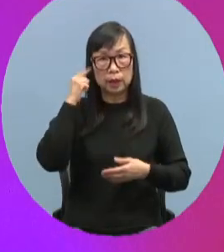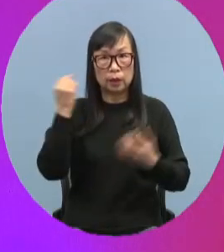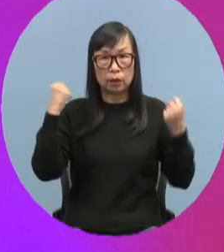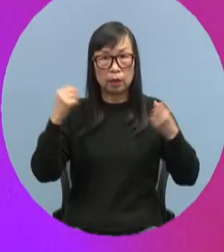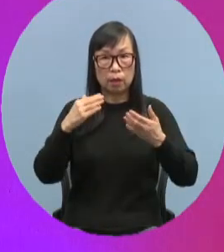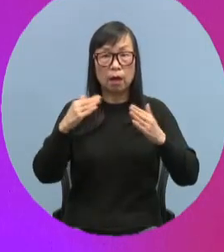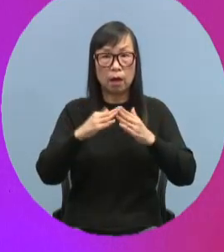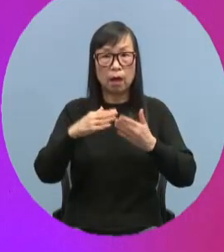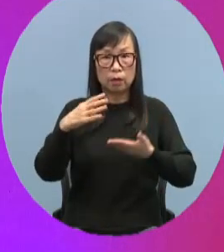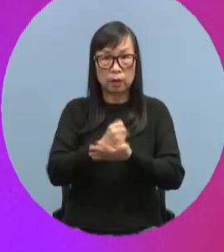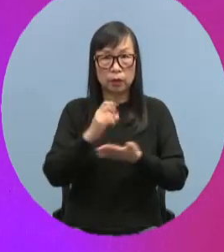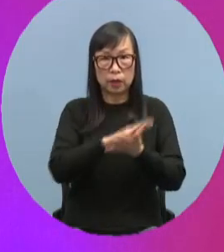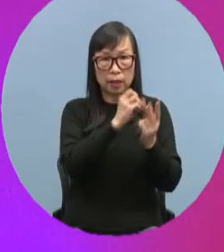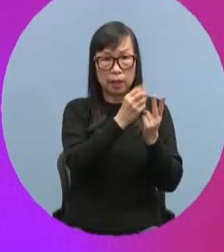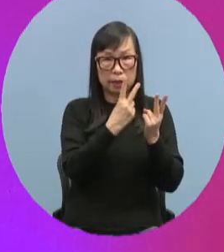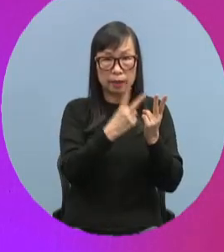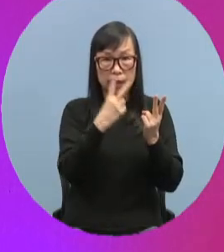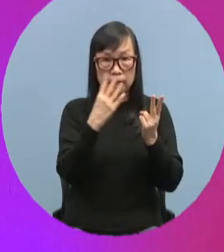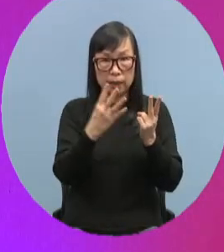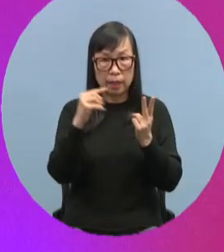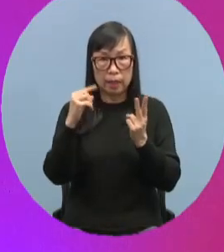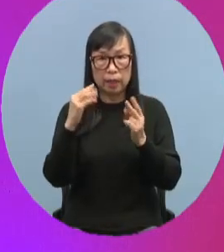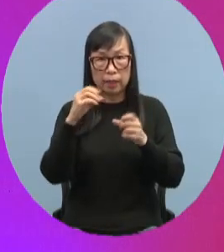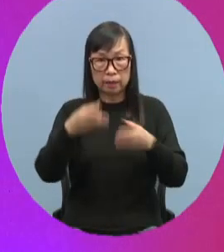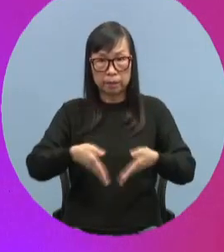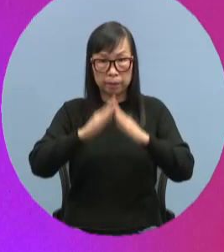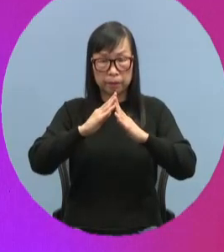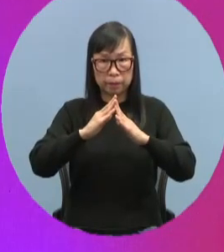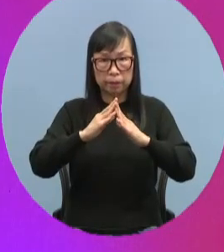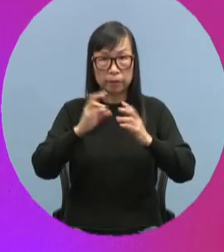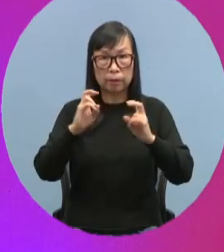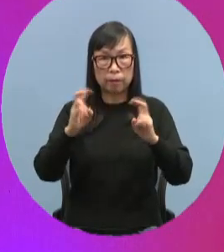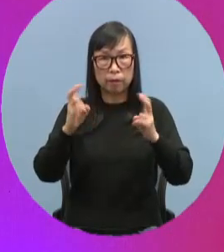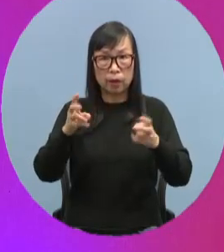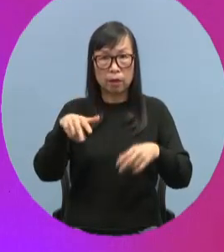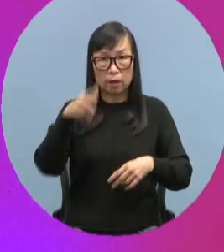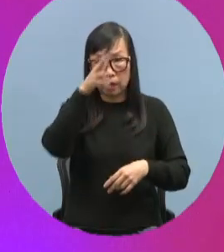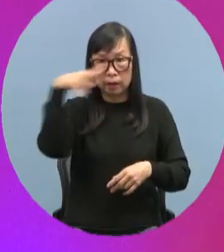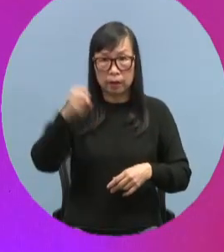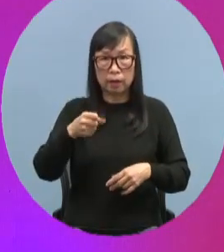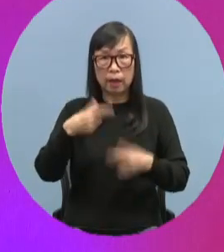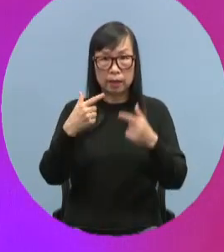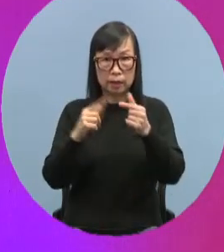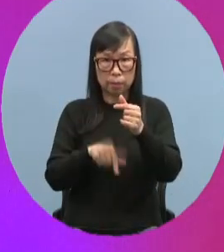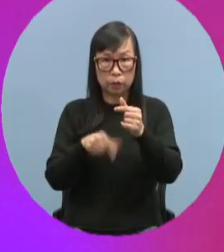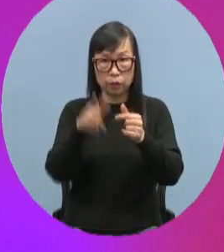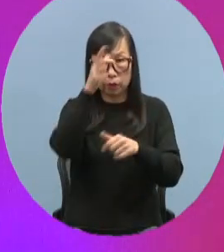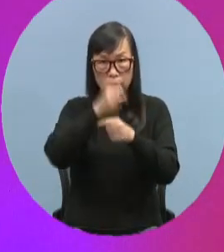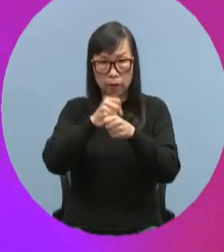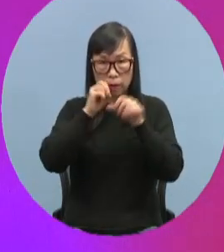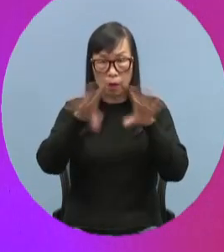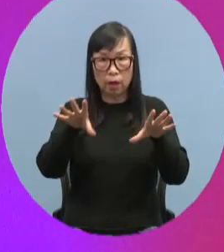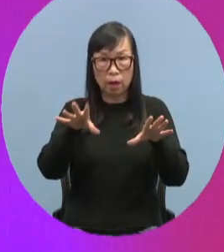爭取喺2024年年中落成有關的項目。行政長官在今年10月發表的施政報告提